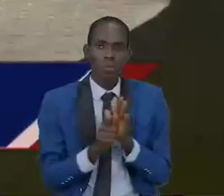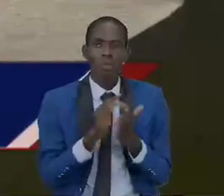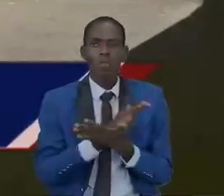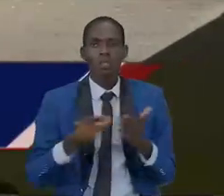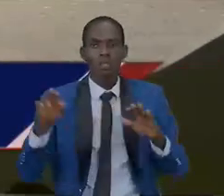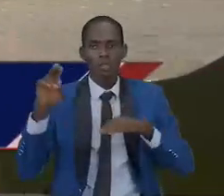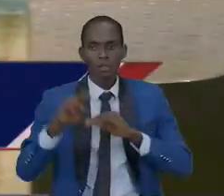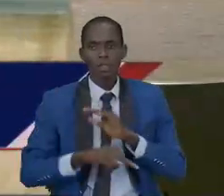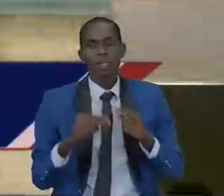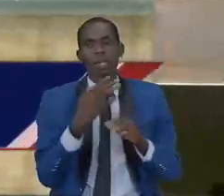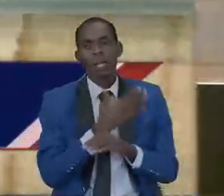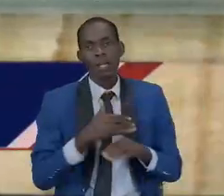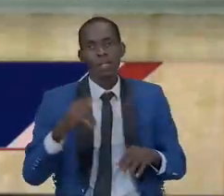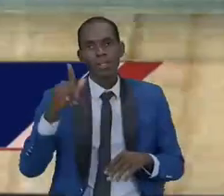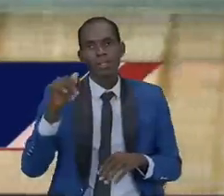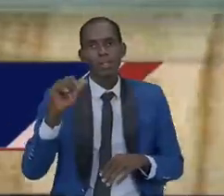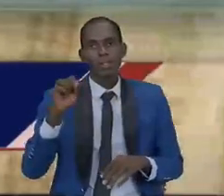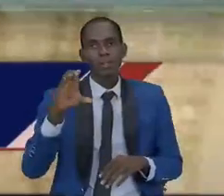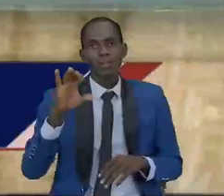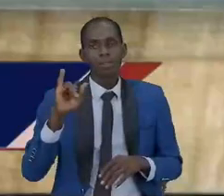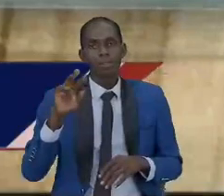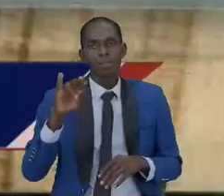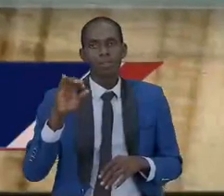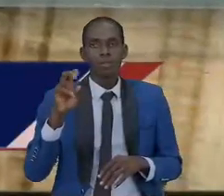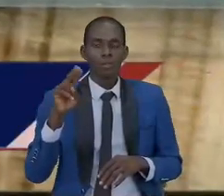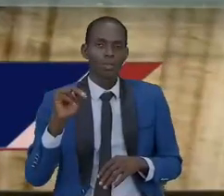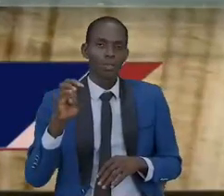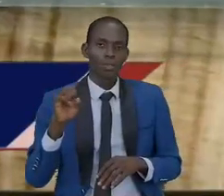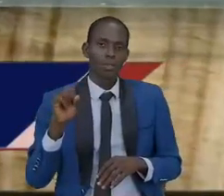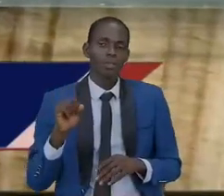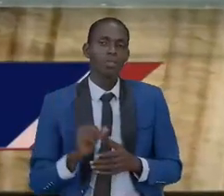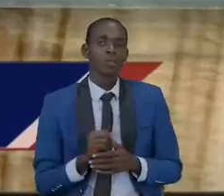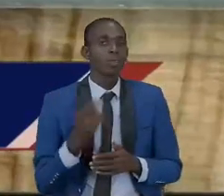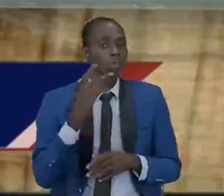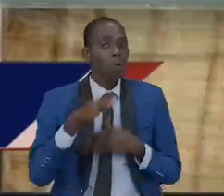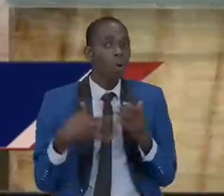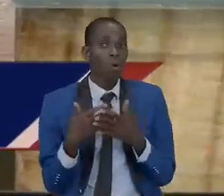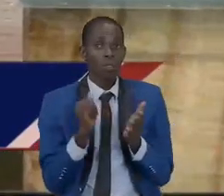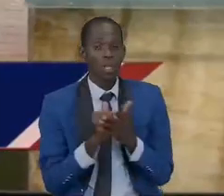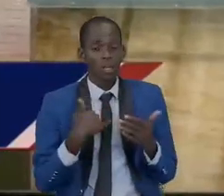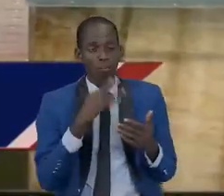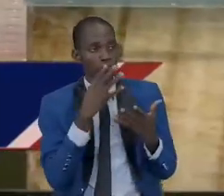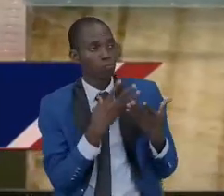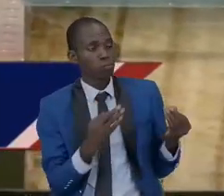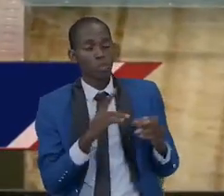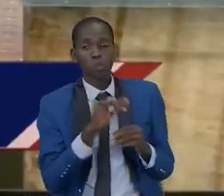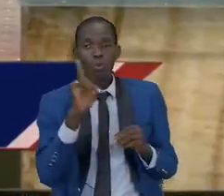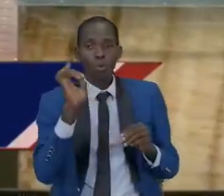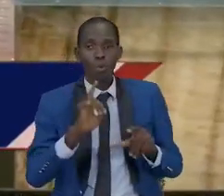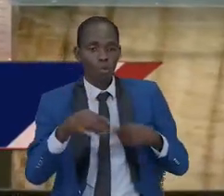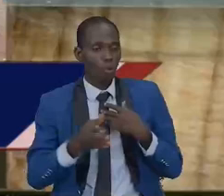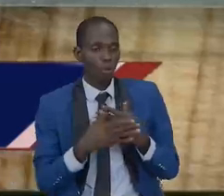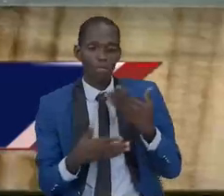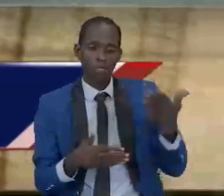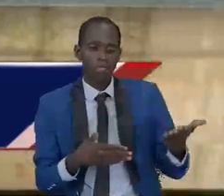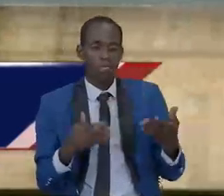libertinage après que tout cela a été réglé personne doit repartir à nouveau dans la